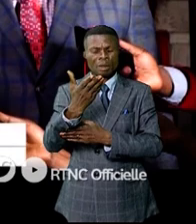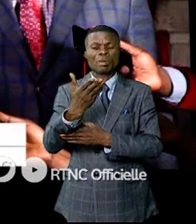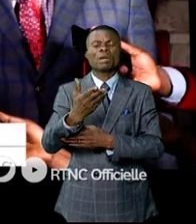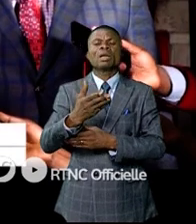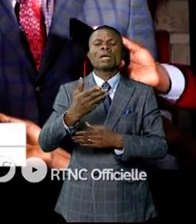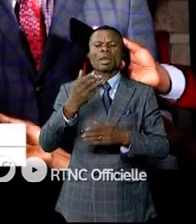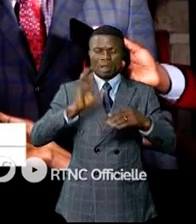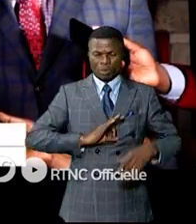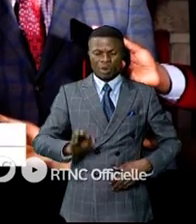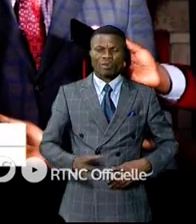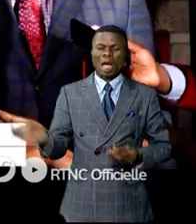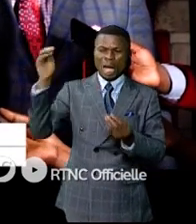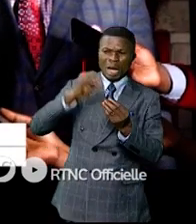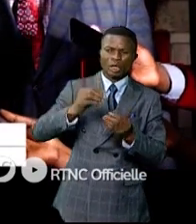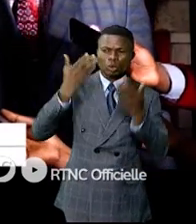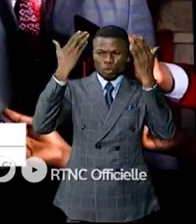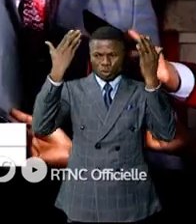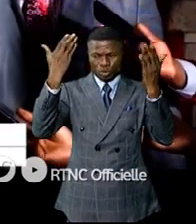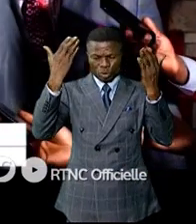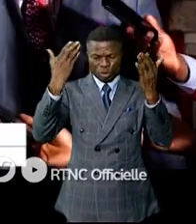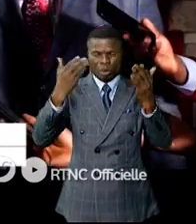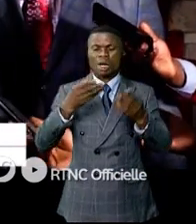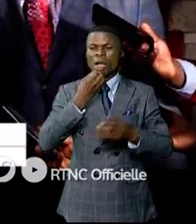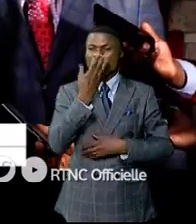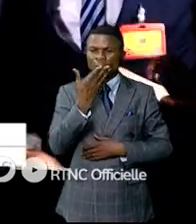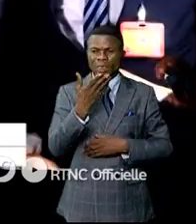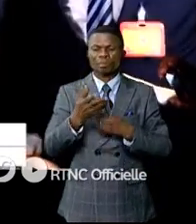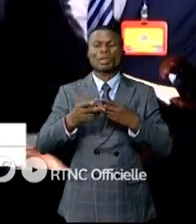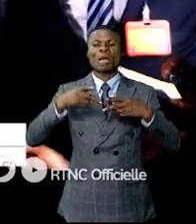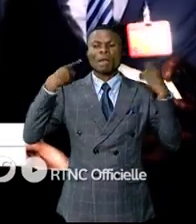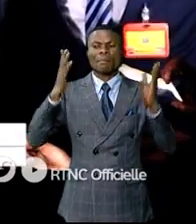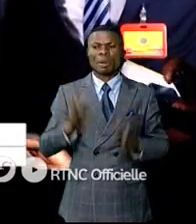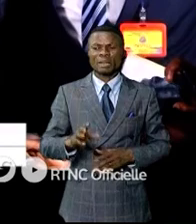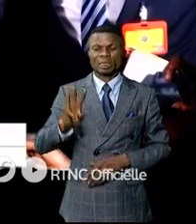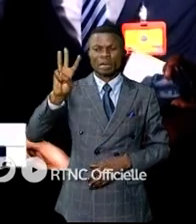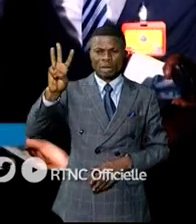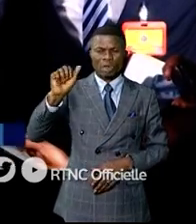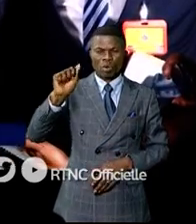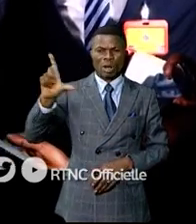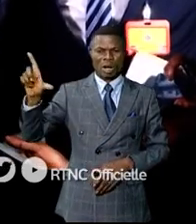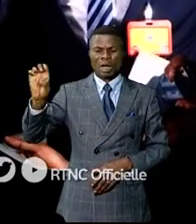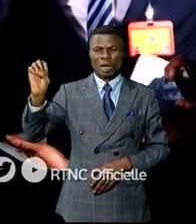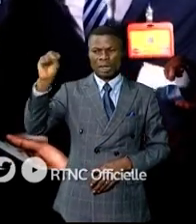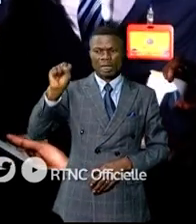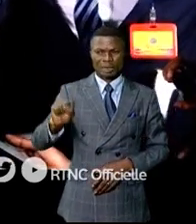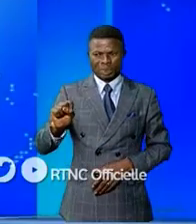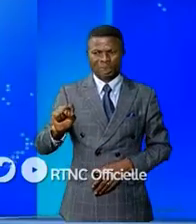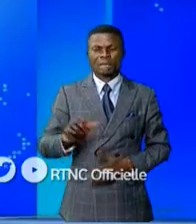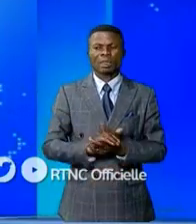dans la prise de toute décision. C'est le cas du pasteur Kabundi Walesa ou encore de la fondation Olangi